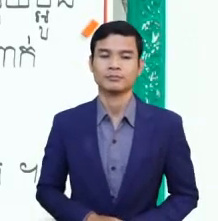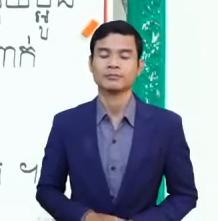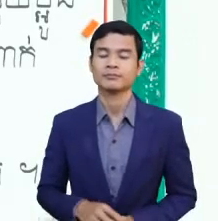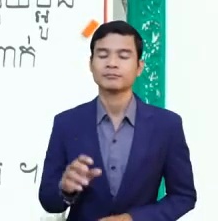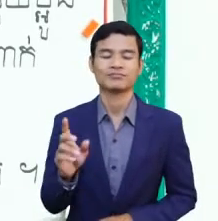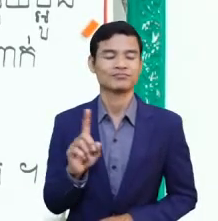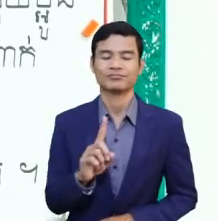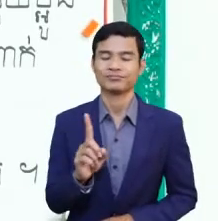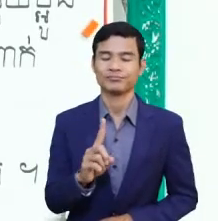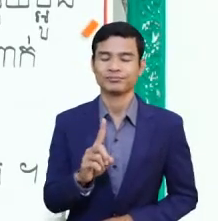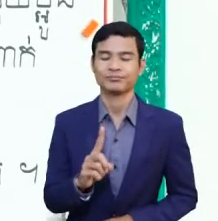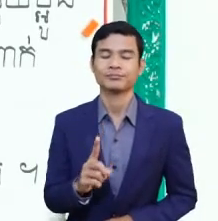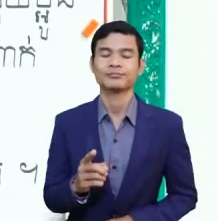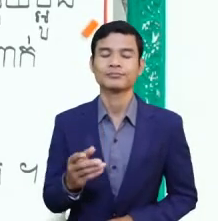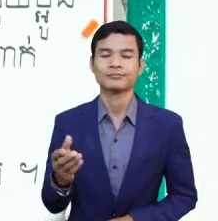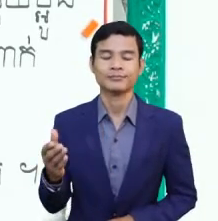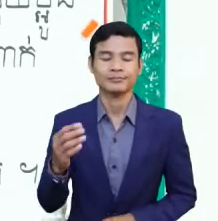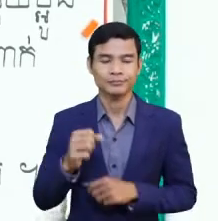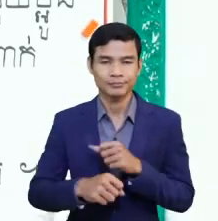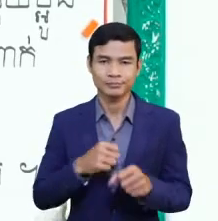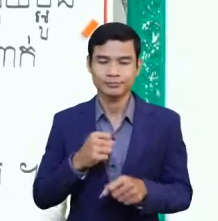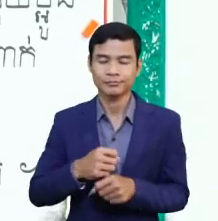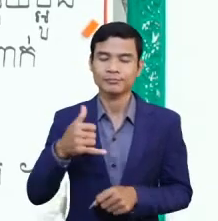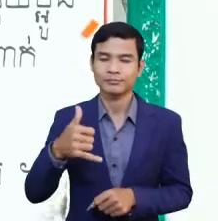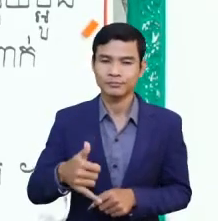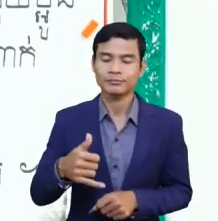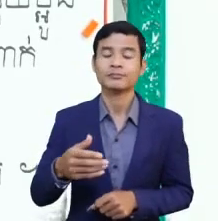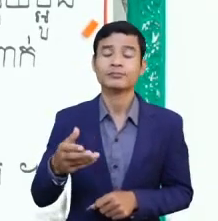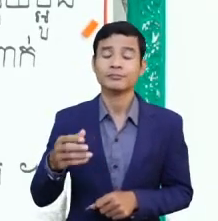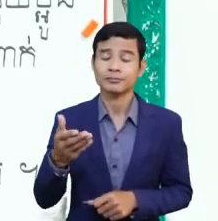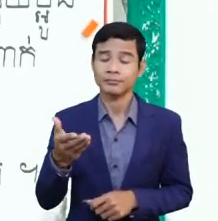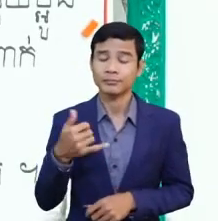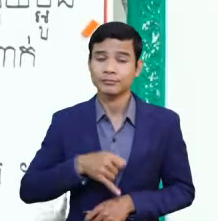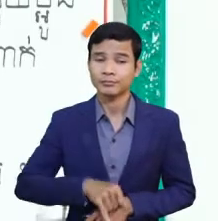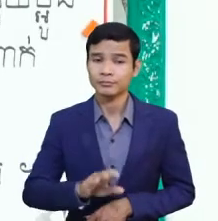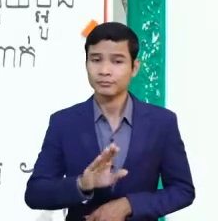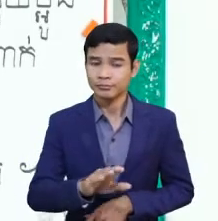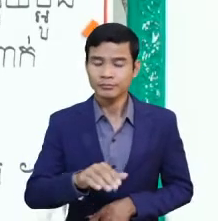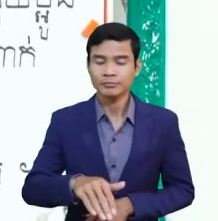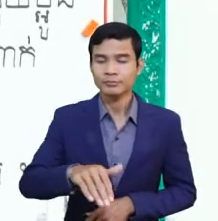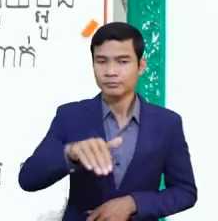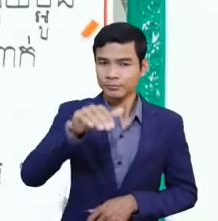tê con nằm ní con thông hai